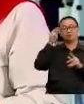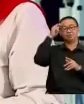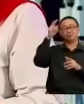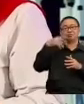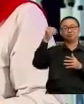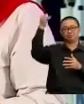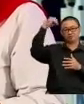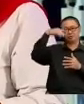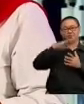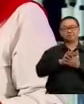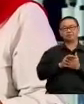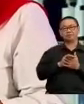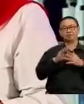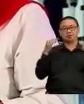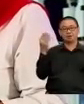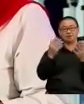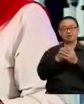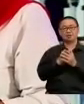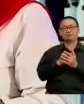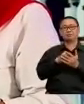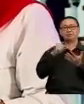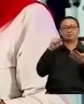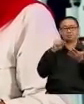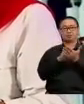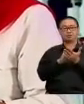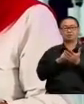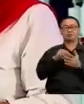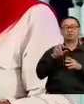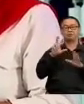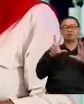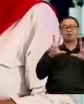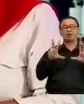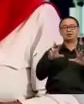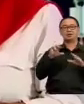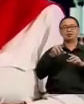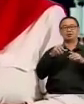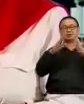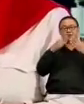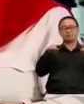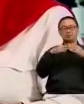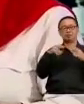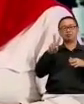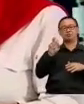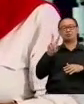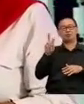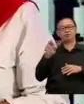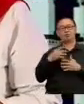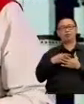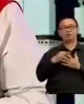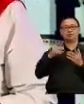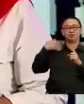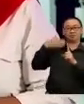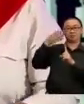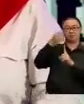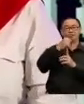maka untuk pendukung dan juga penonton yang memang ingin menyaksikan ini bisa sudah dipersilakan